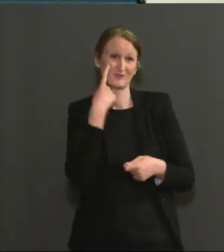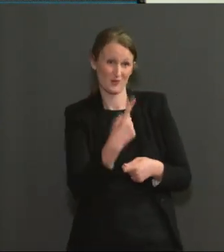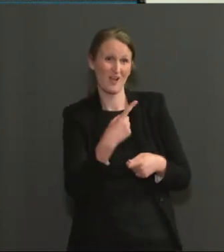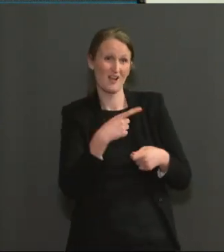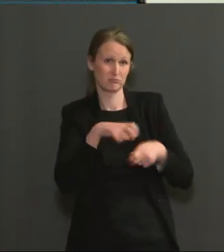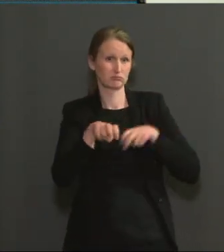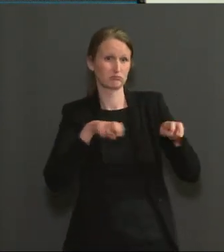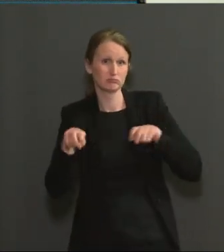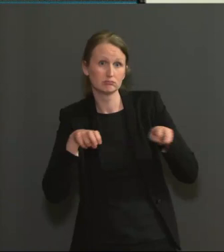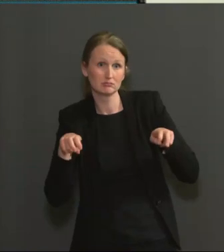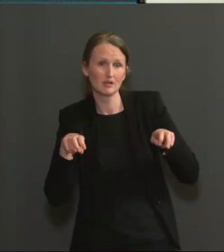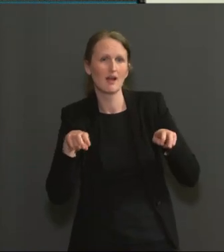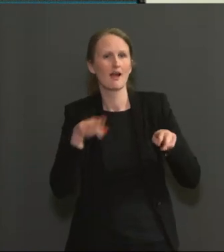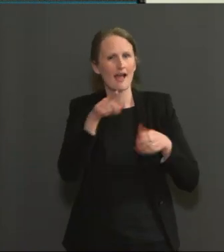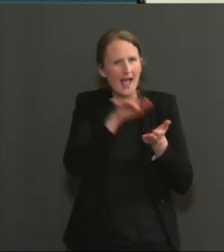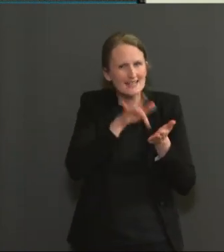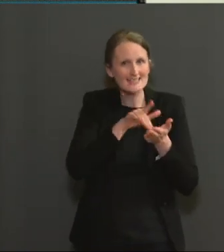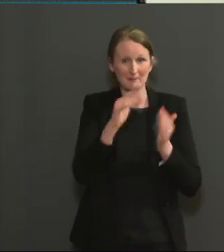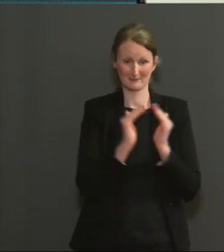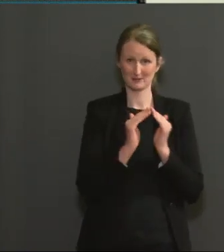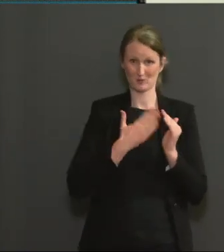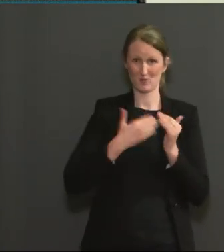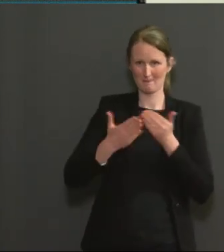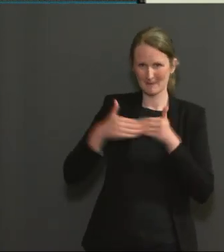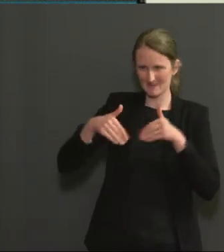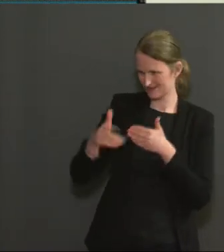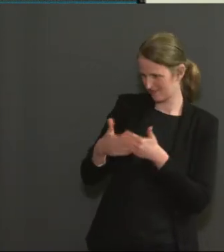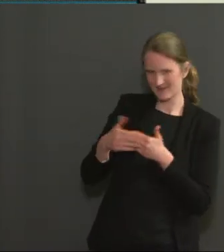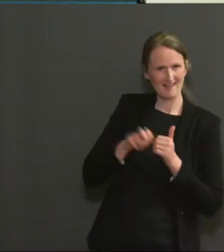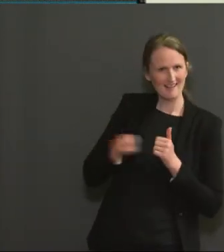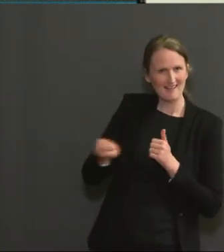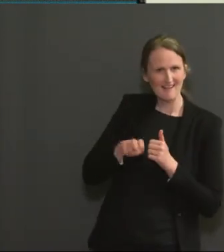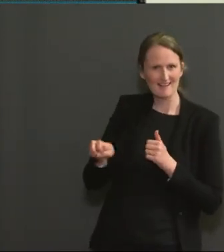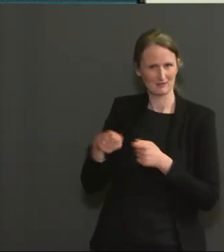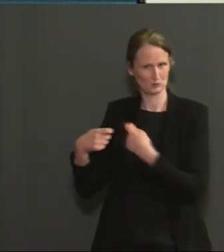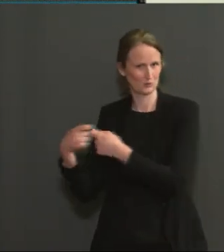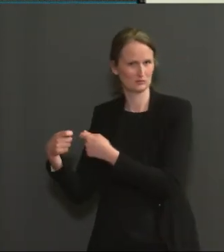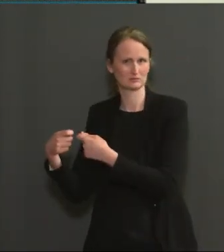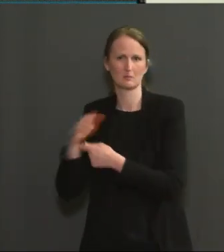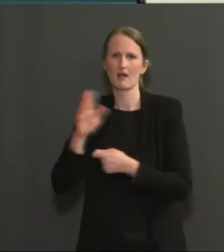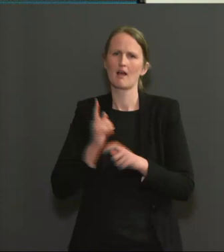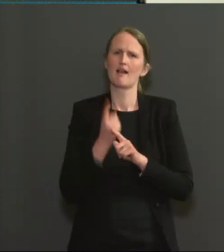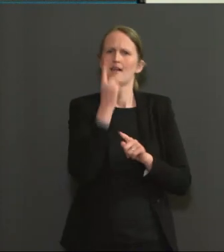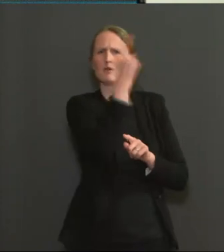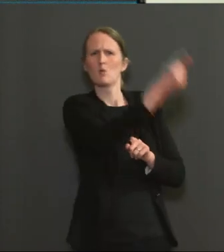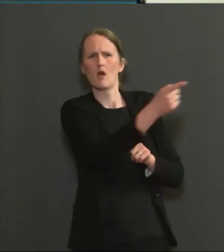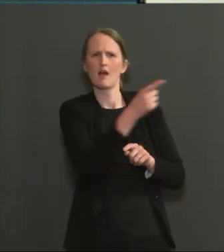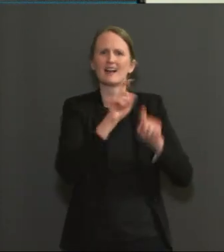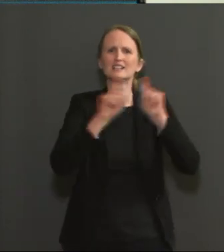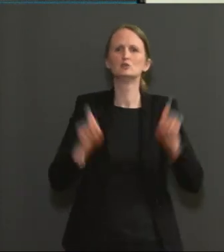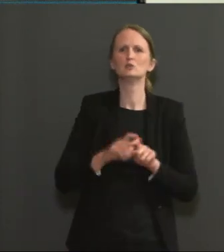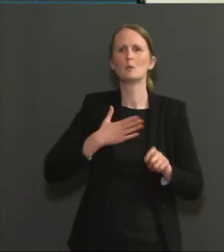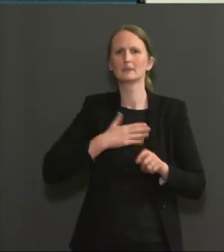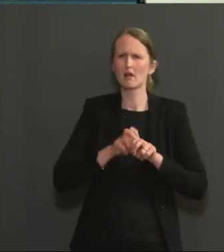chez vous essayez de faire effectivement un shopping local plus que régional essayez aussi de faire un shopping